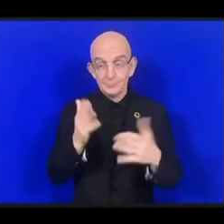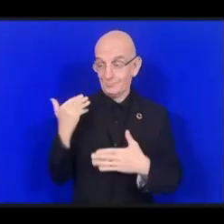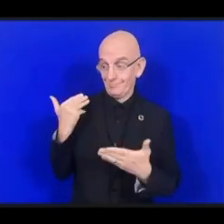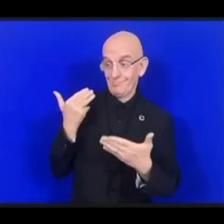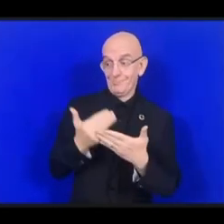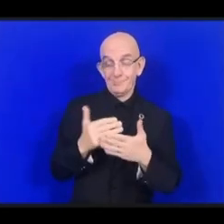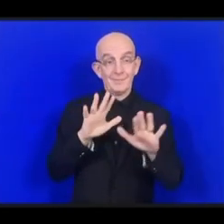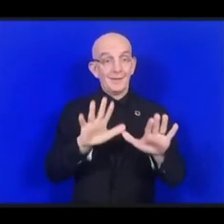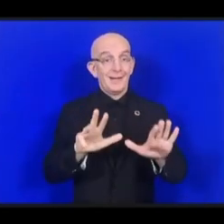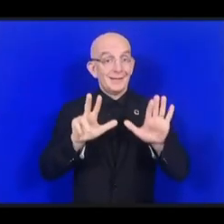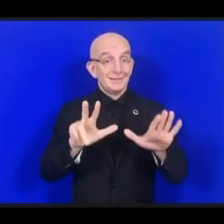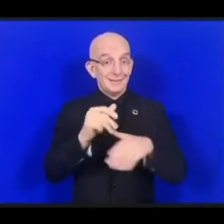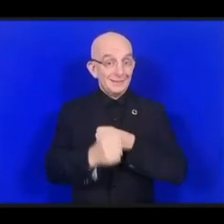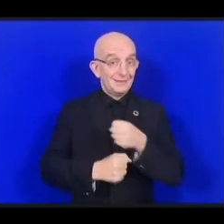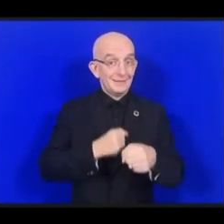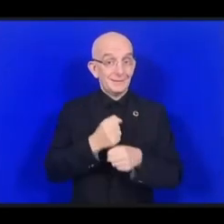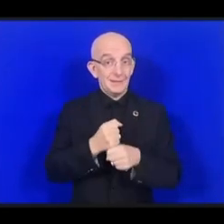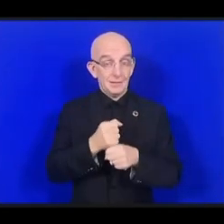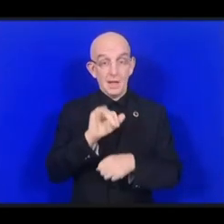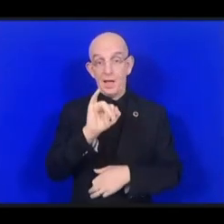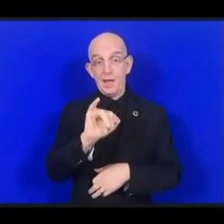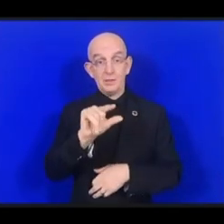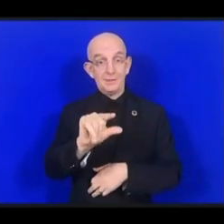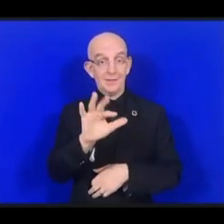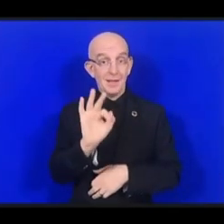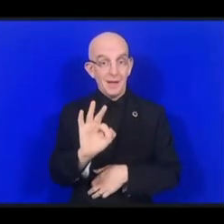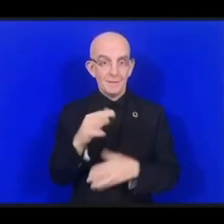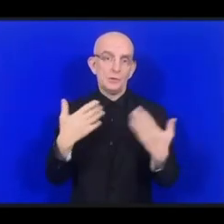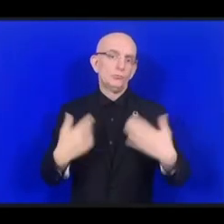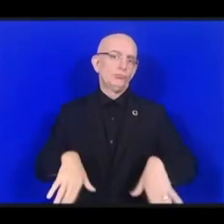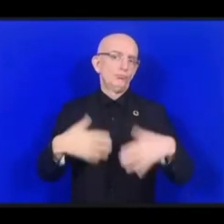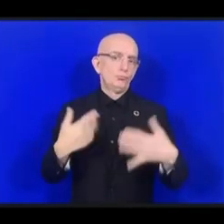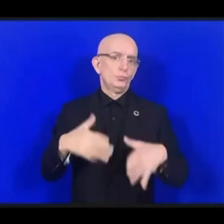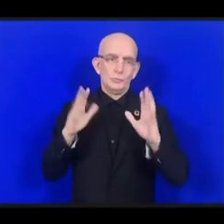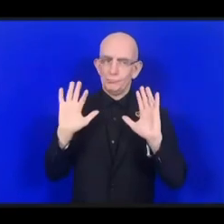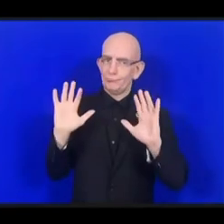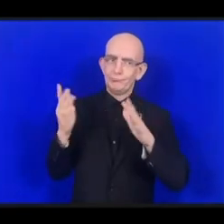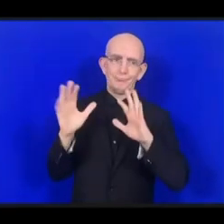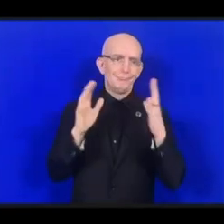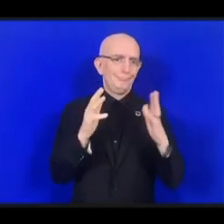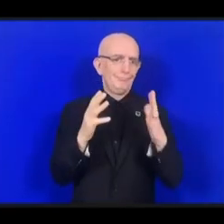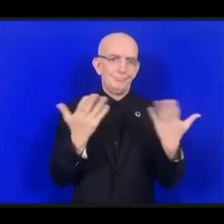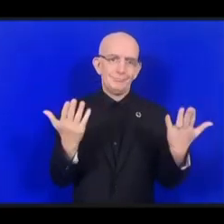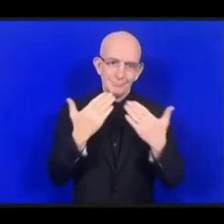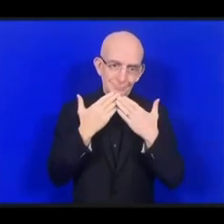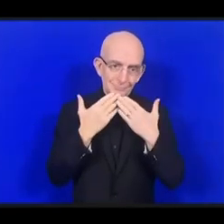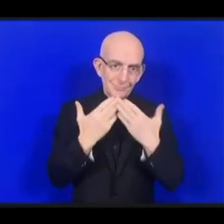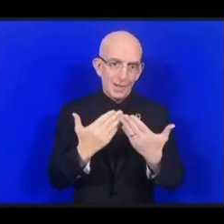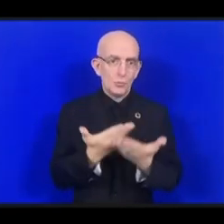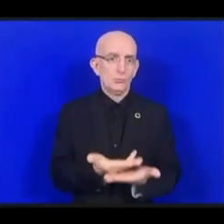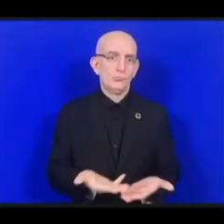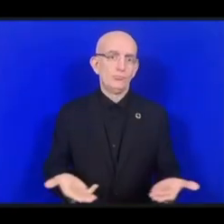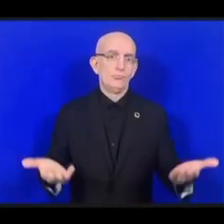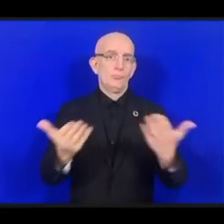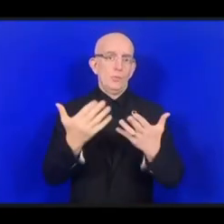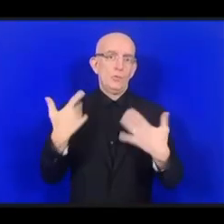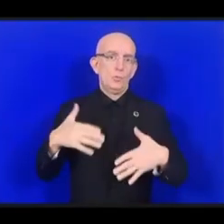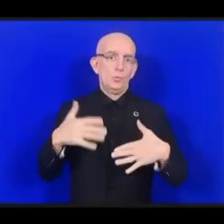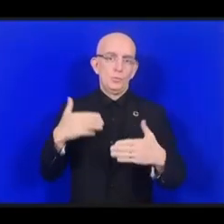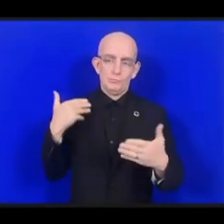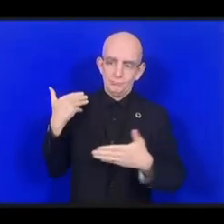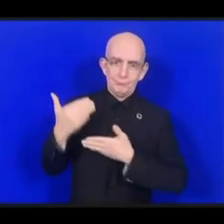YE的なマルチステークホルダーの参加というプロセスのおかげで本当に目を見張るようなものであり